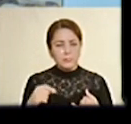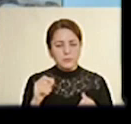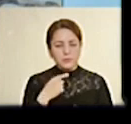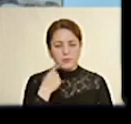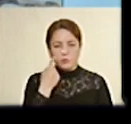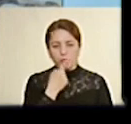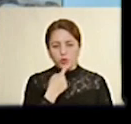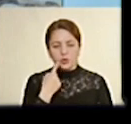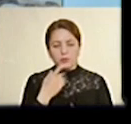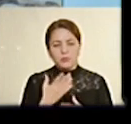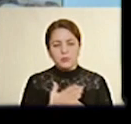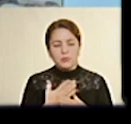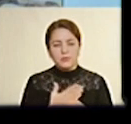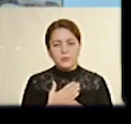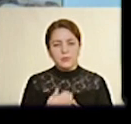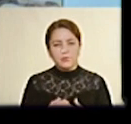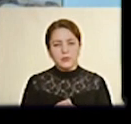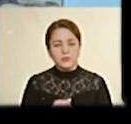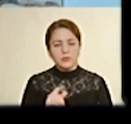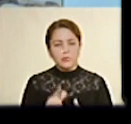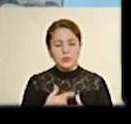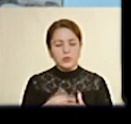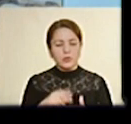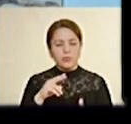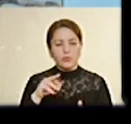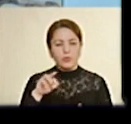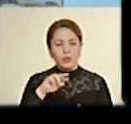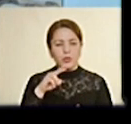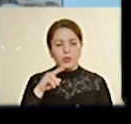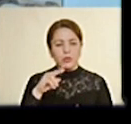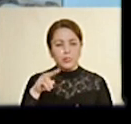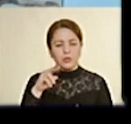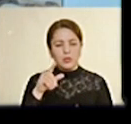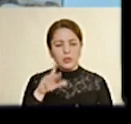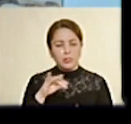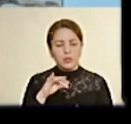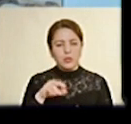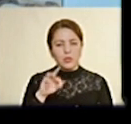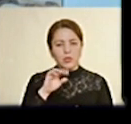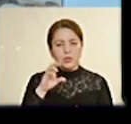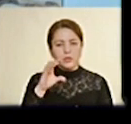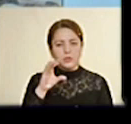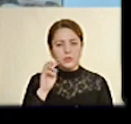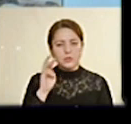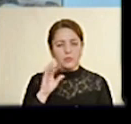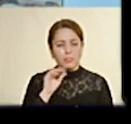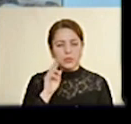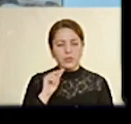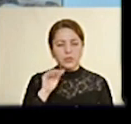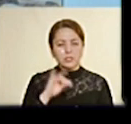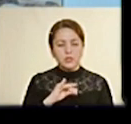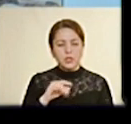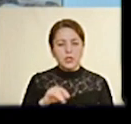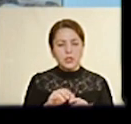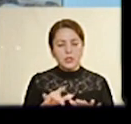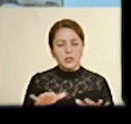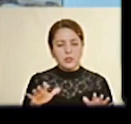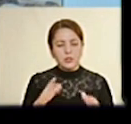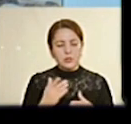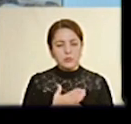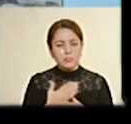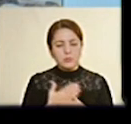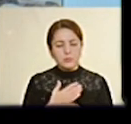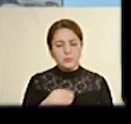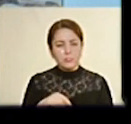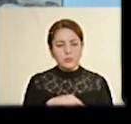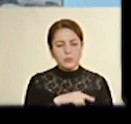og'izchalar orqali yoki poyasidagi yasmiqchalar, ildiz tukchalari orqali, ya'ni ular